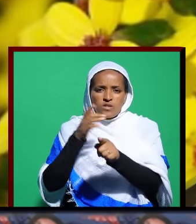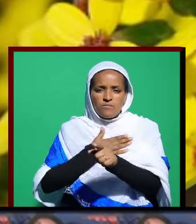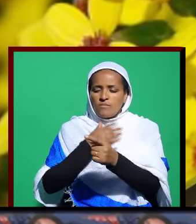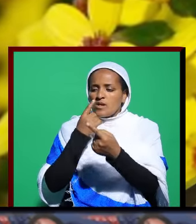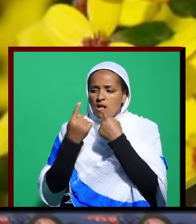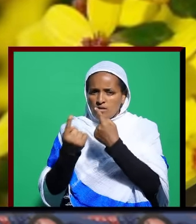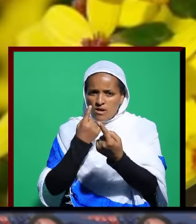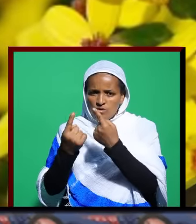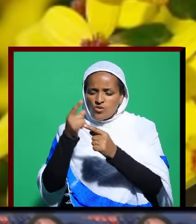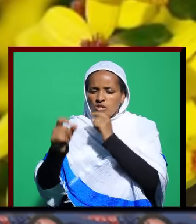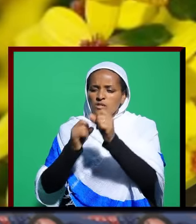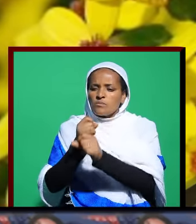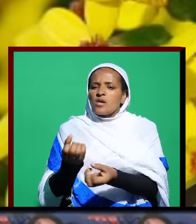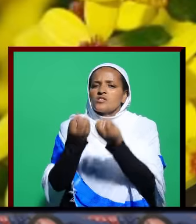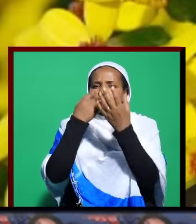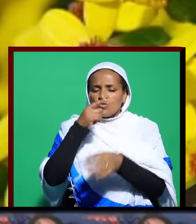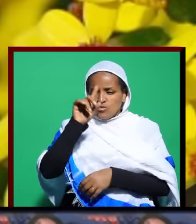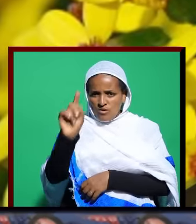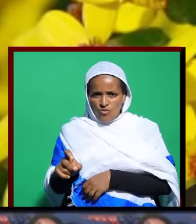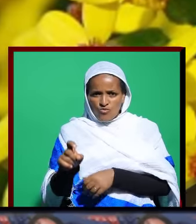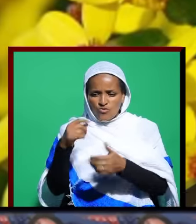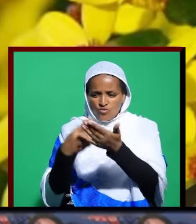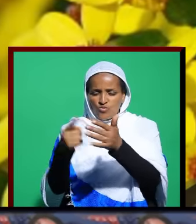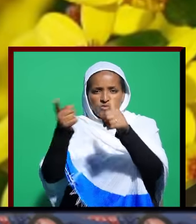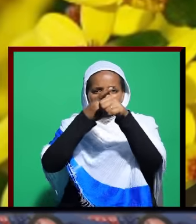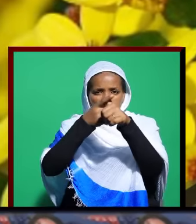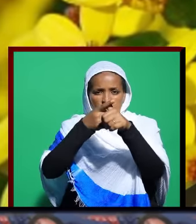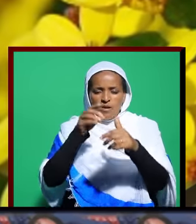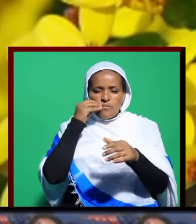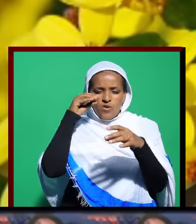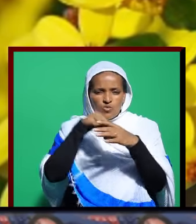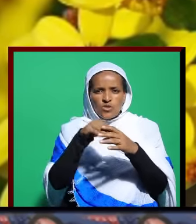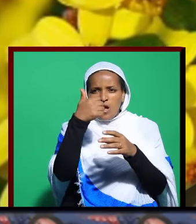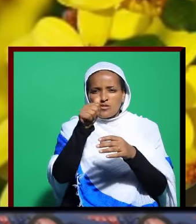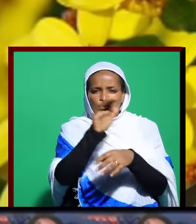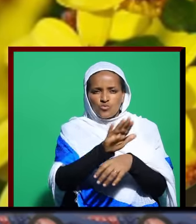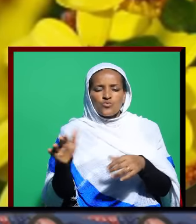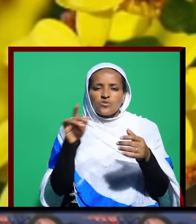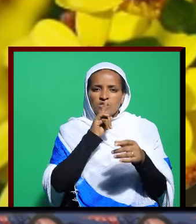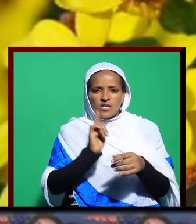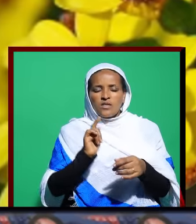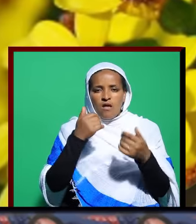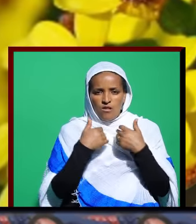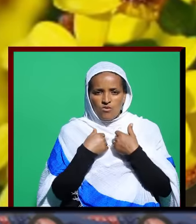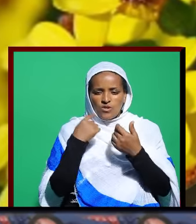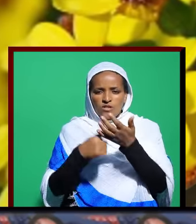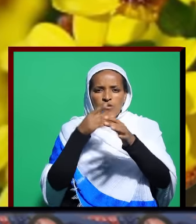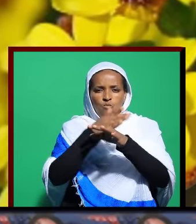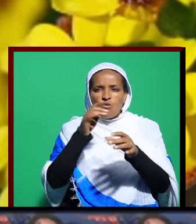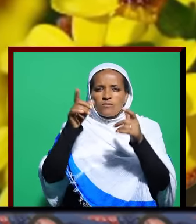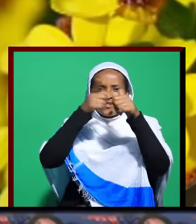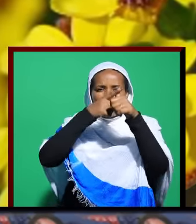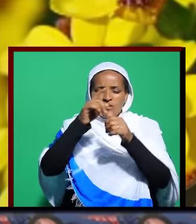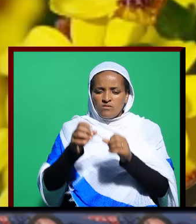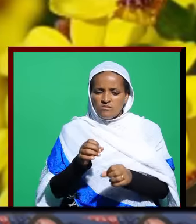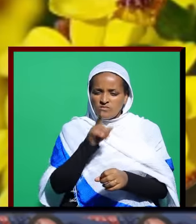ወንድሜን አናገርኩት። እድሜ ስንት ነው አልኩት። እሱ የመጀመሪያ ነው፣ ቤት ውስጥ ወደ 10 ልጆች ነን ያለ ነው አለች። እና